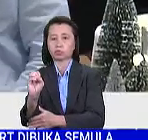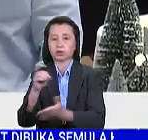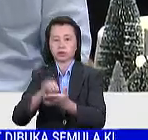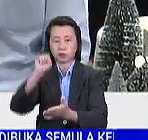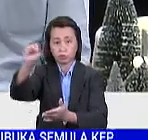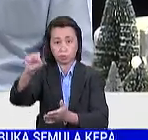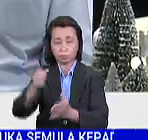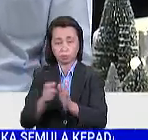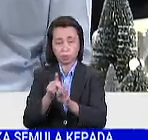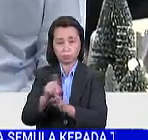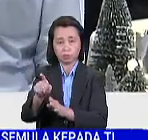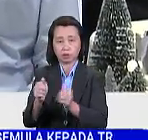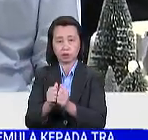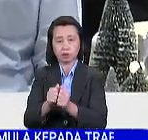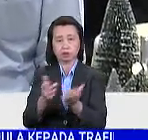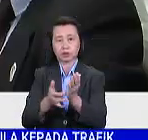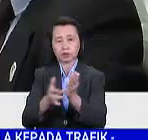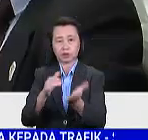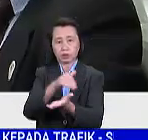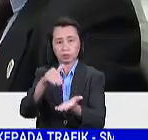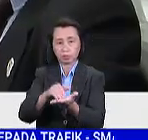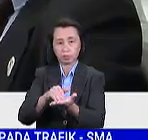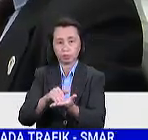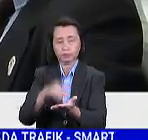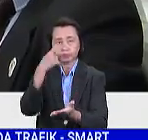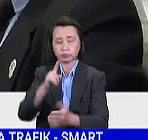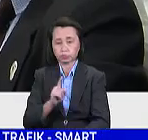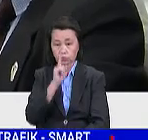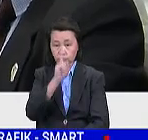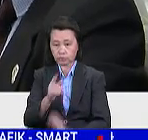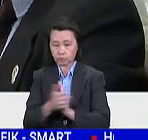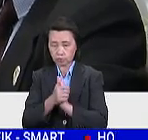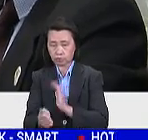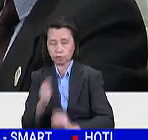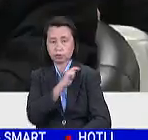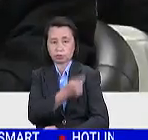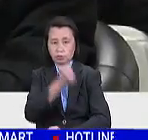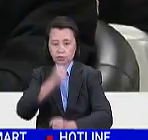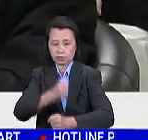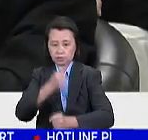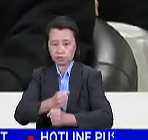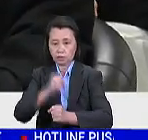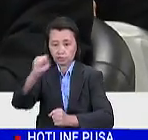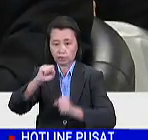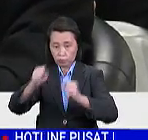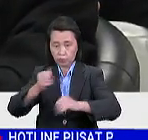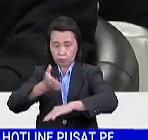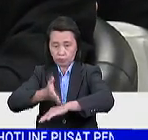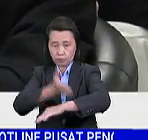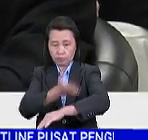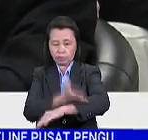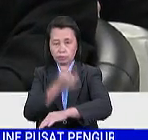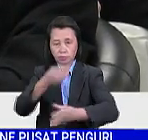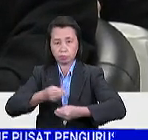disaba skills and teknologi senter ssdc bagi memastikan kemahiran tenaga kerja tempatan dapat ditingkatkan untuk